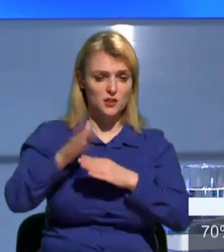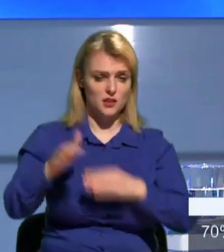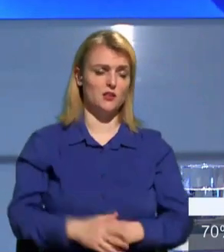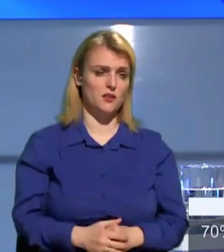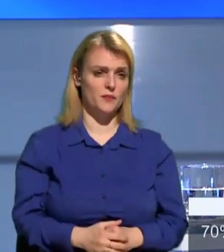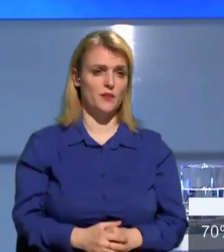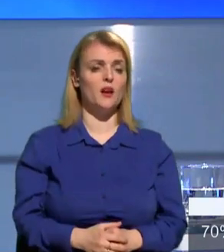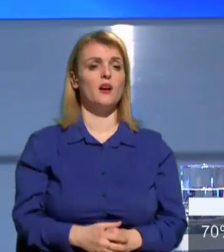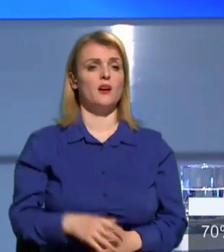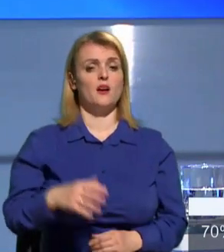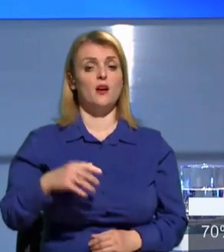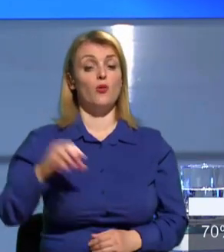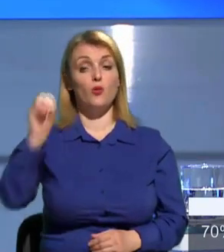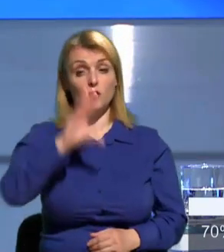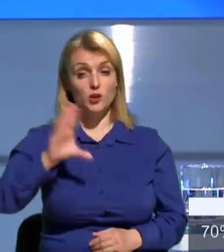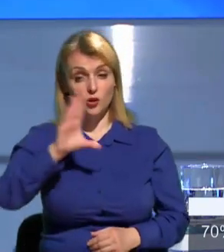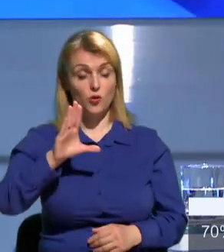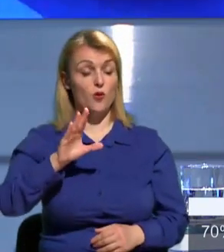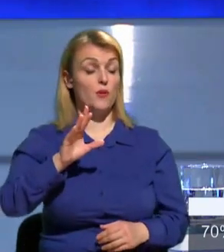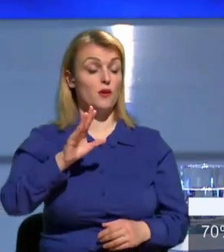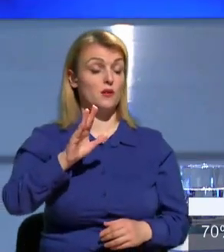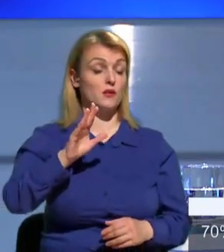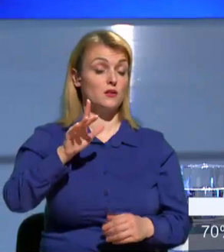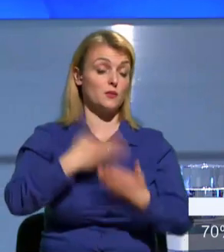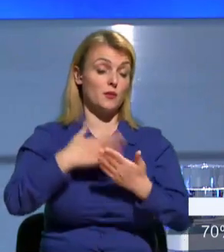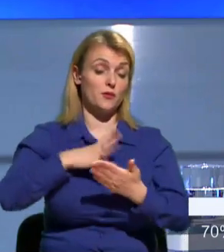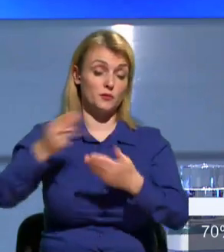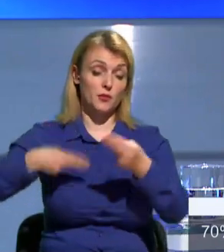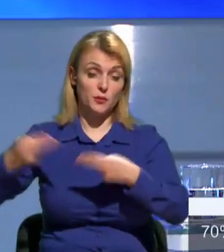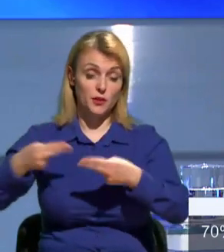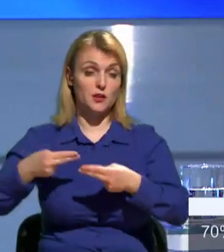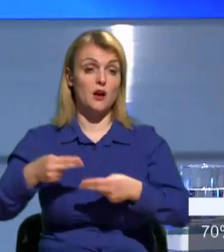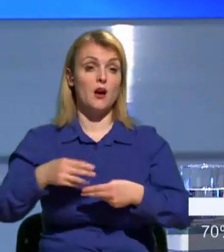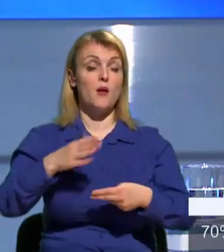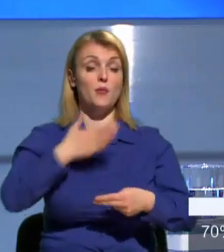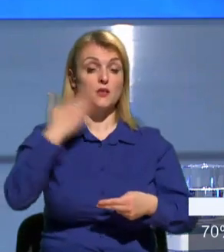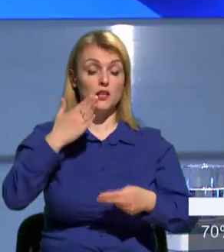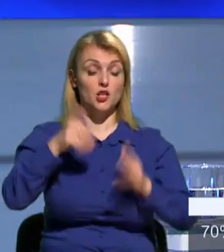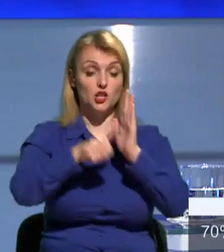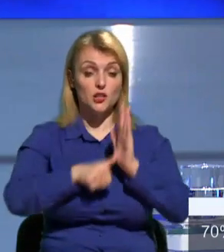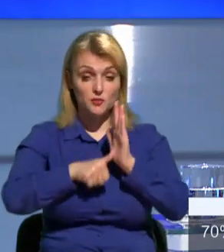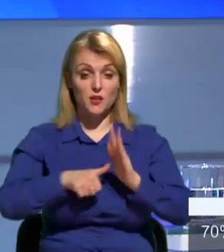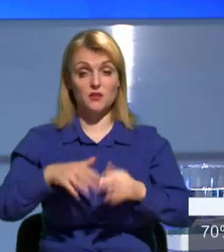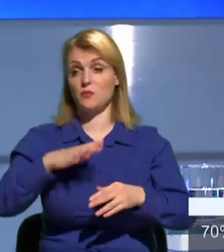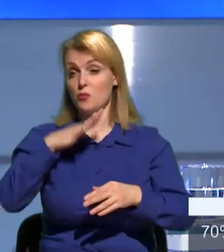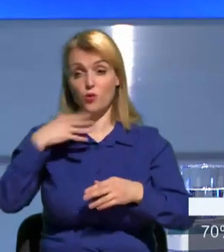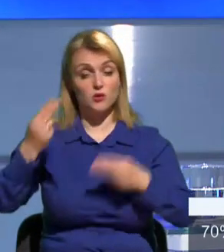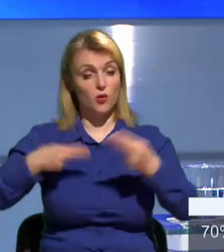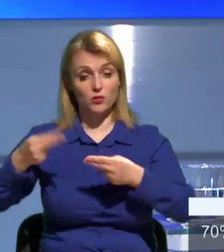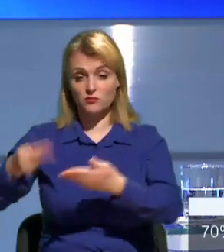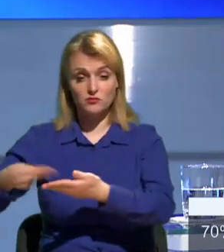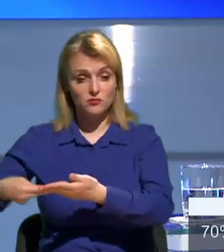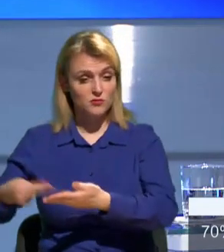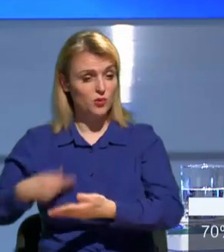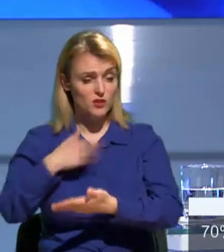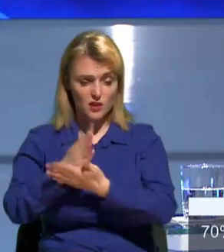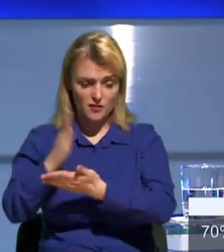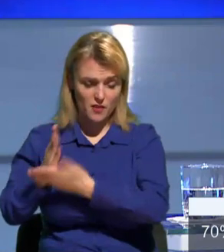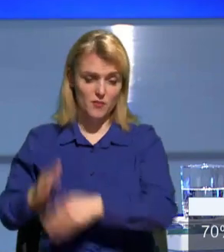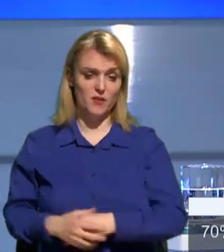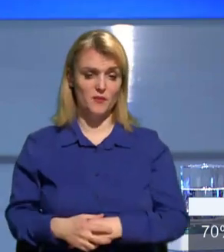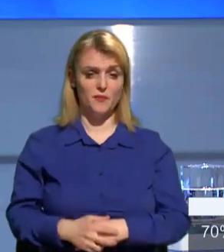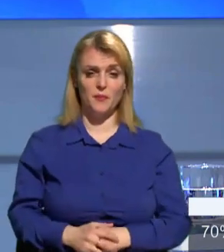dacă avem acordurile care au fost semnate doar în ultimele 5-6 luni și sumele care au fost negociate cu partenerii externi, este vorba și de Comisia Europeană, este vorba